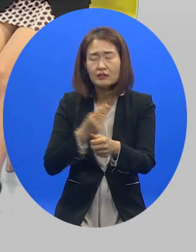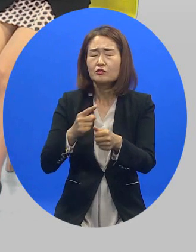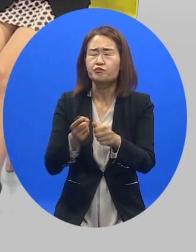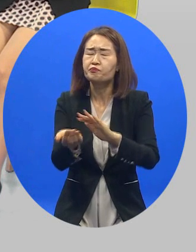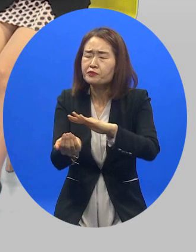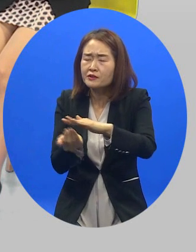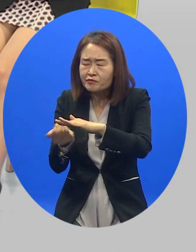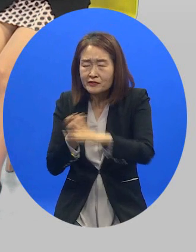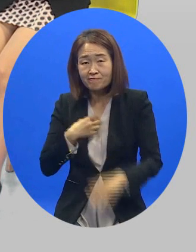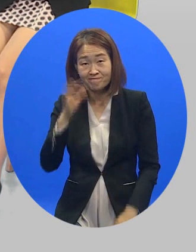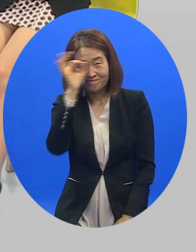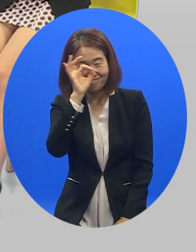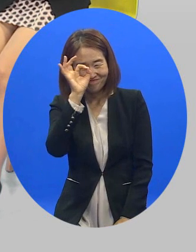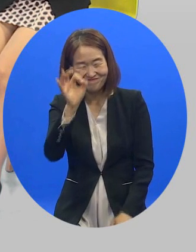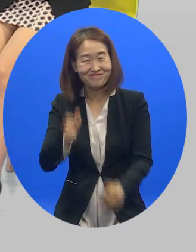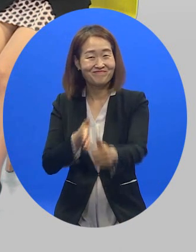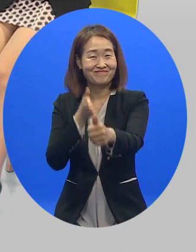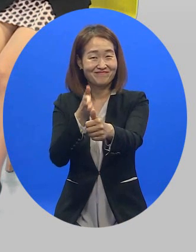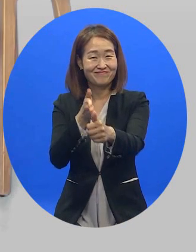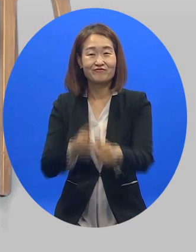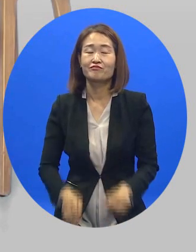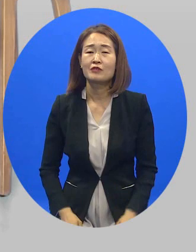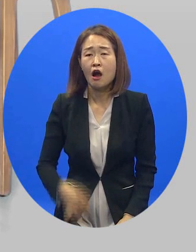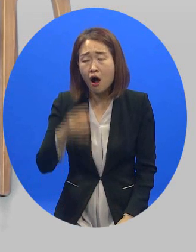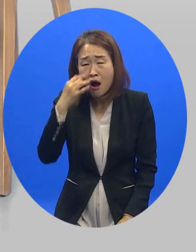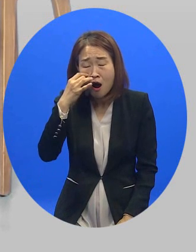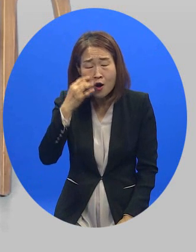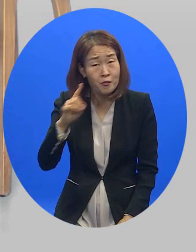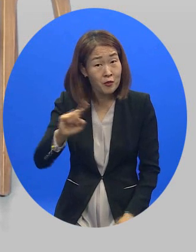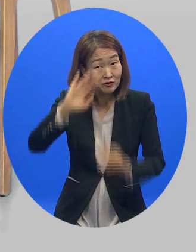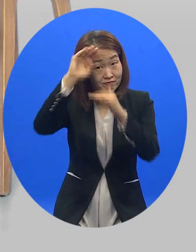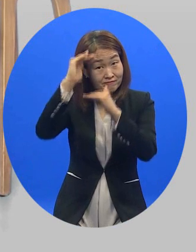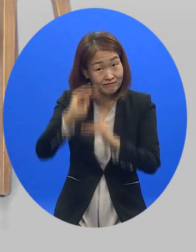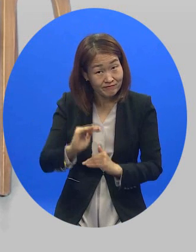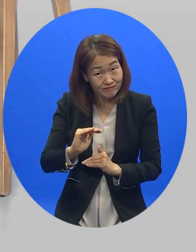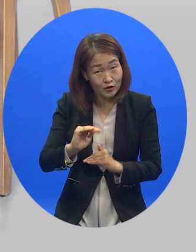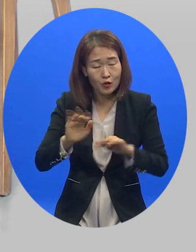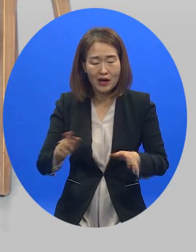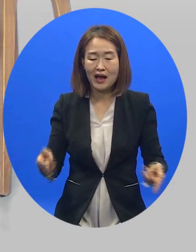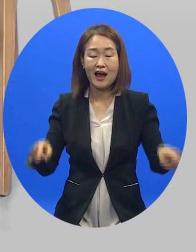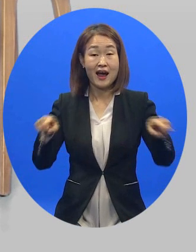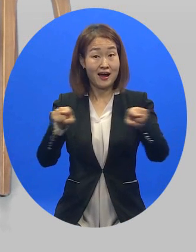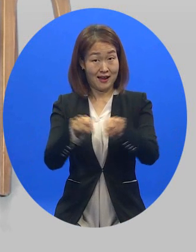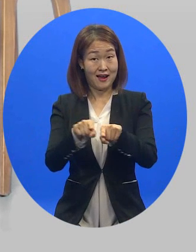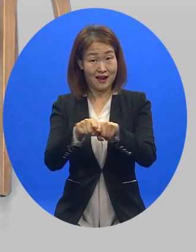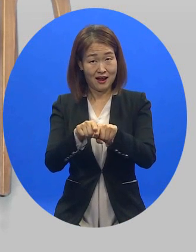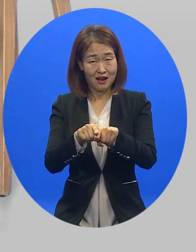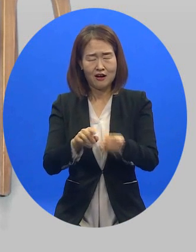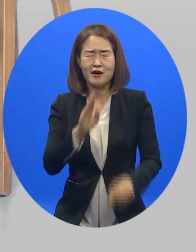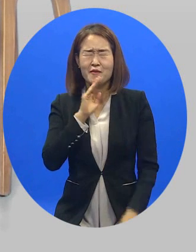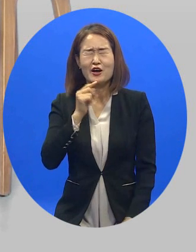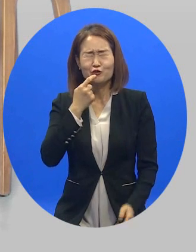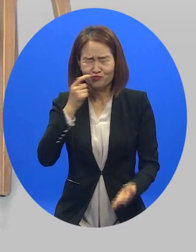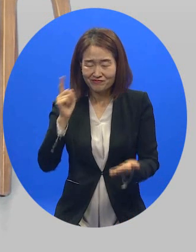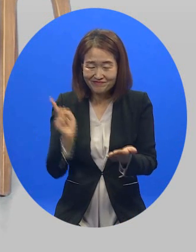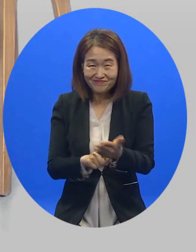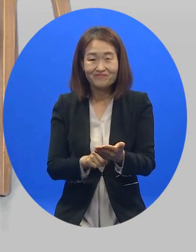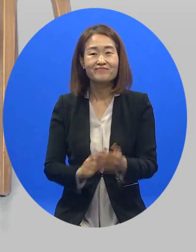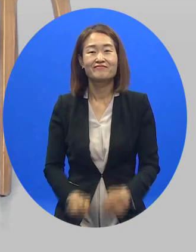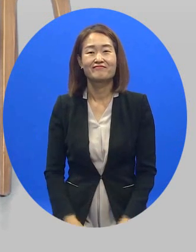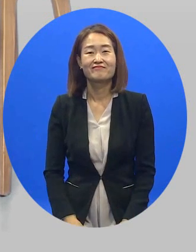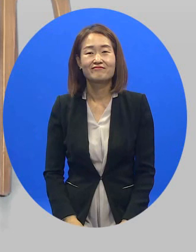변화를 미리미리 체크해보시기 바랍니다. 궁금한 기상이야기, 날씨와 뉴스와 함께라면 결코 어렵지